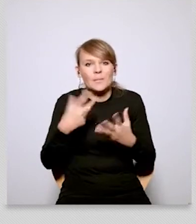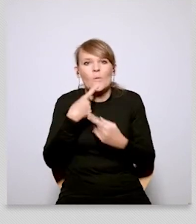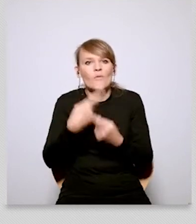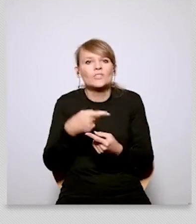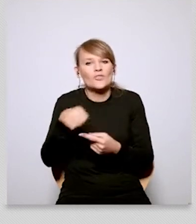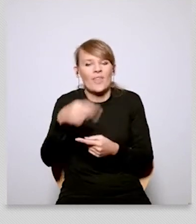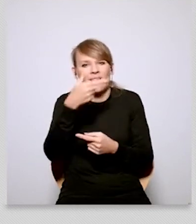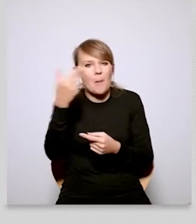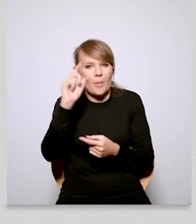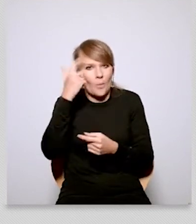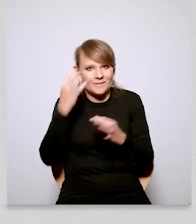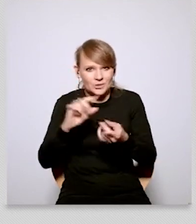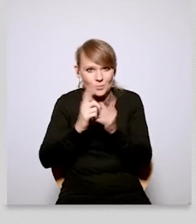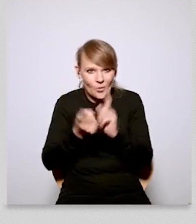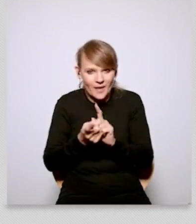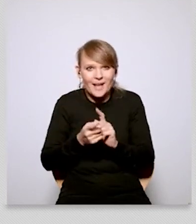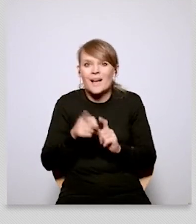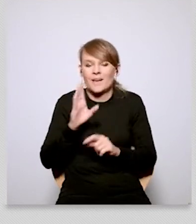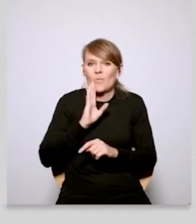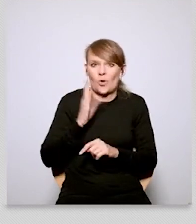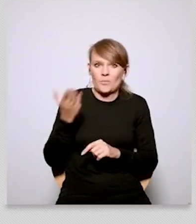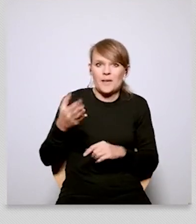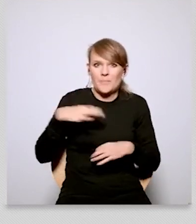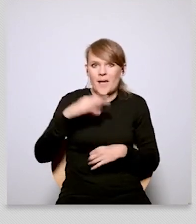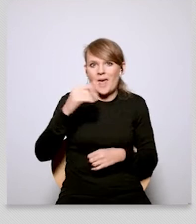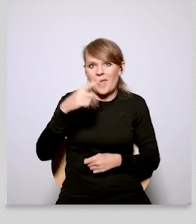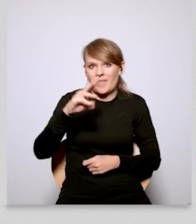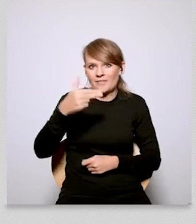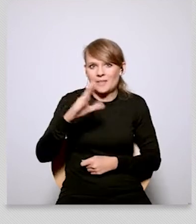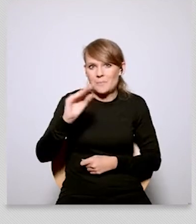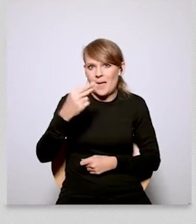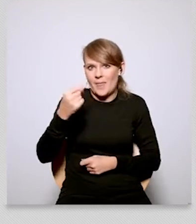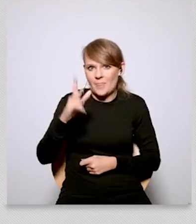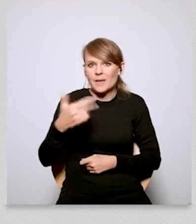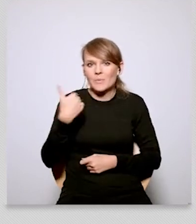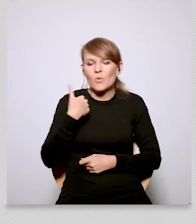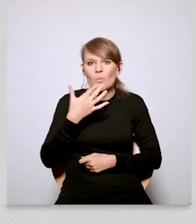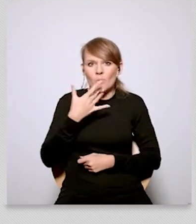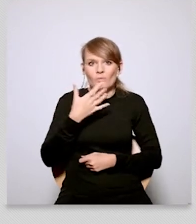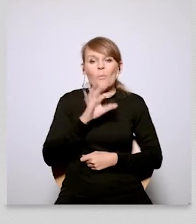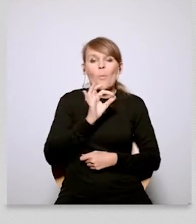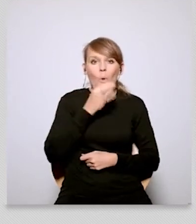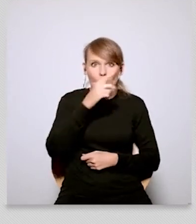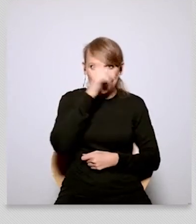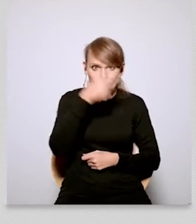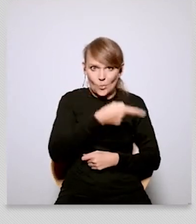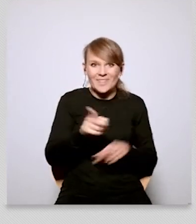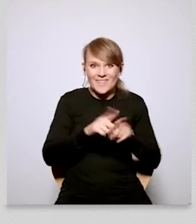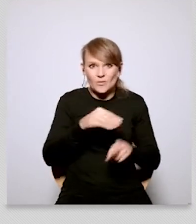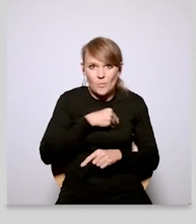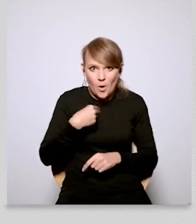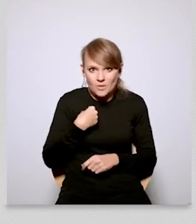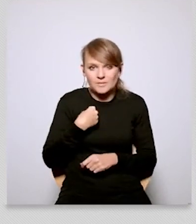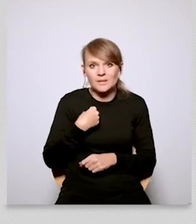jest istotne i też wiemy to z tych warunków, o których między innymi pan Edwin Będlich mówił, co jest ważne do młodych ludzi, również i w Polsce, w kontekście